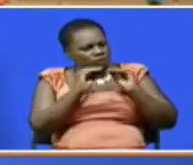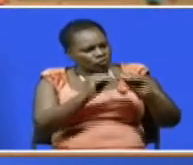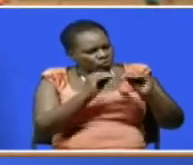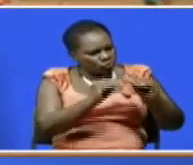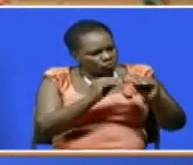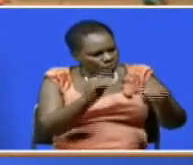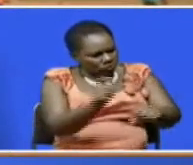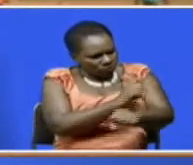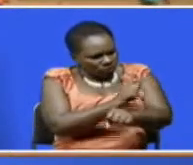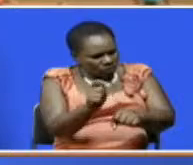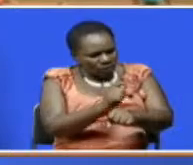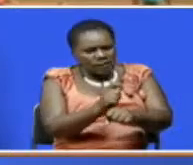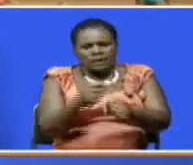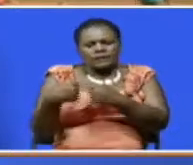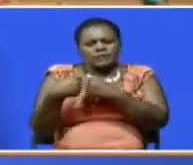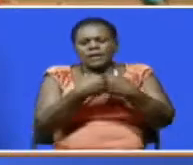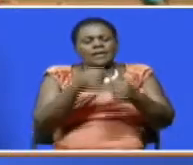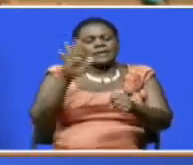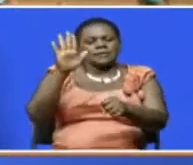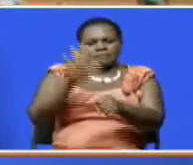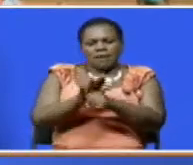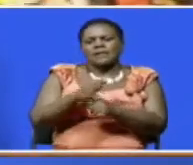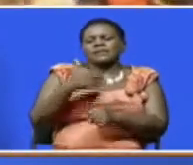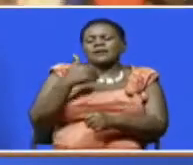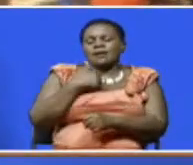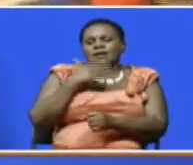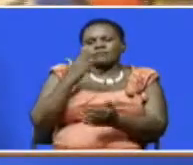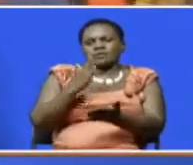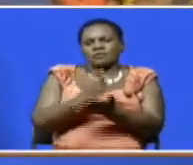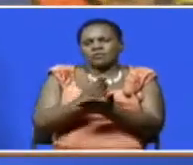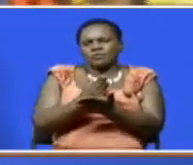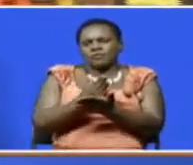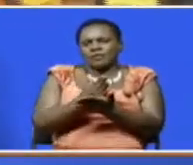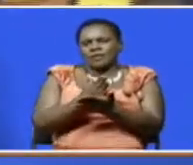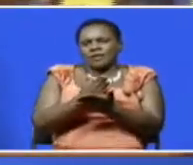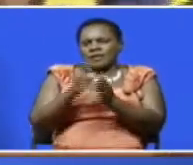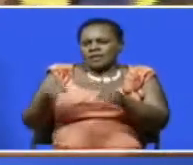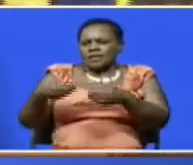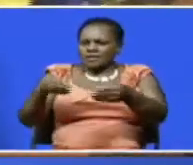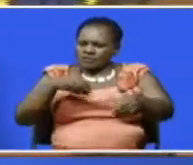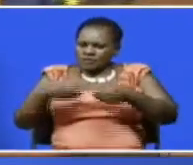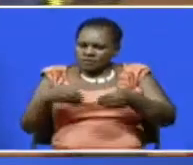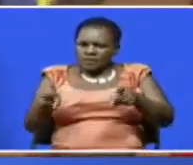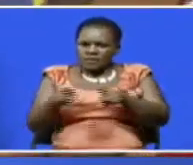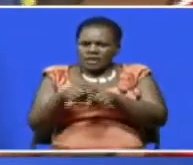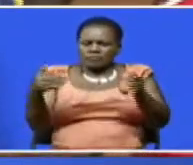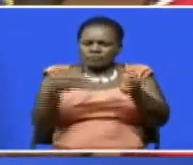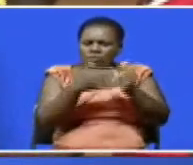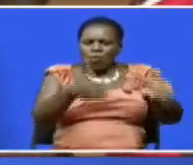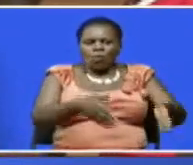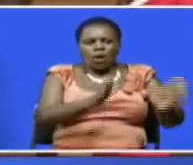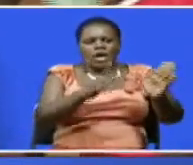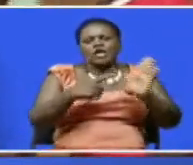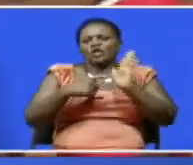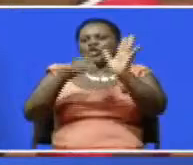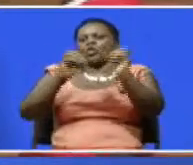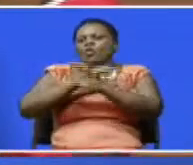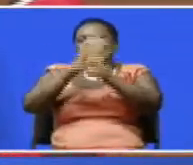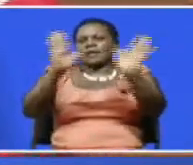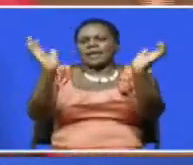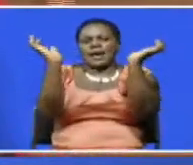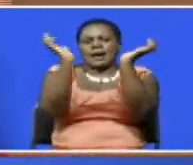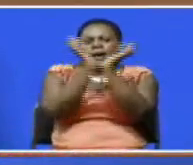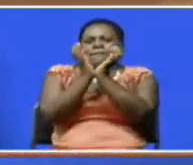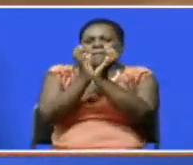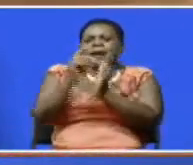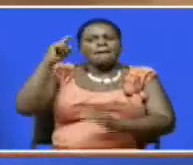yeye. Kuna challenges mingi anapitia. Msemo kwamba Mungu akupe kilema akunyima mwendo unadhihirika wazi katika uwanja huu wa